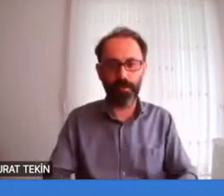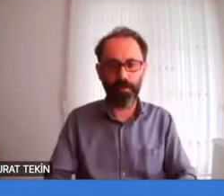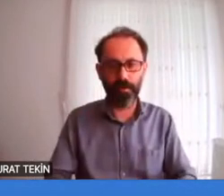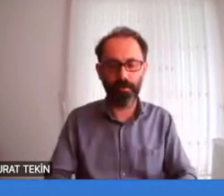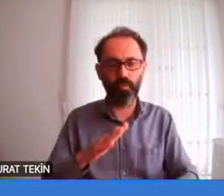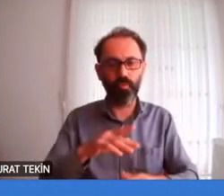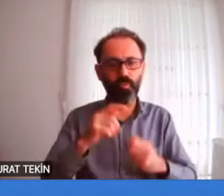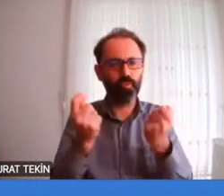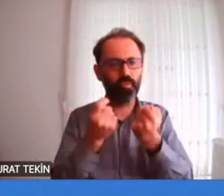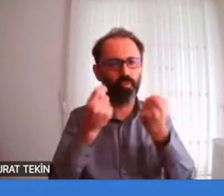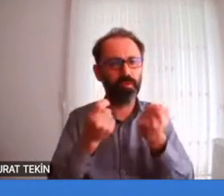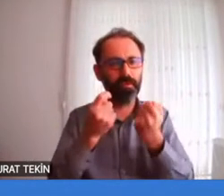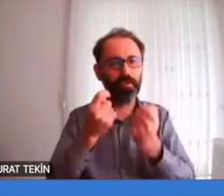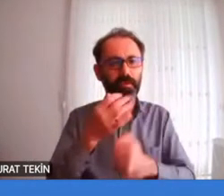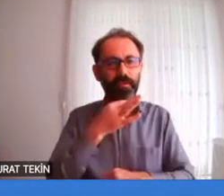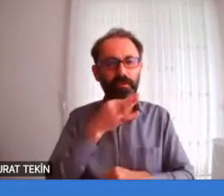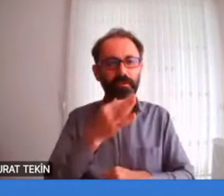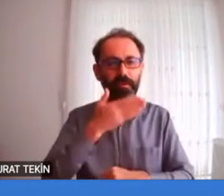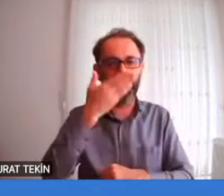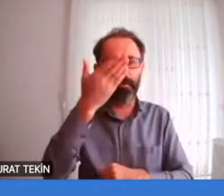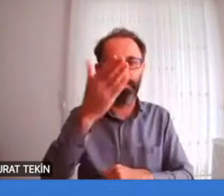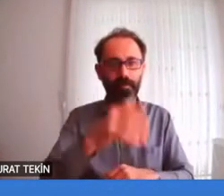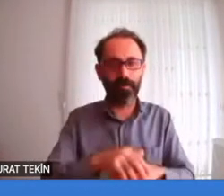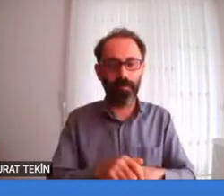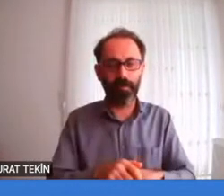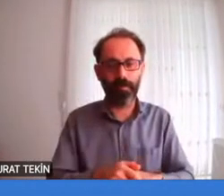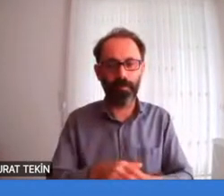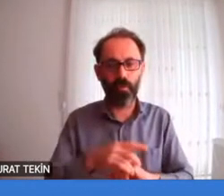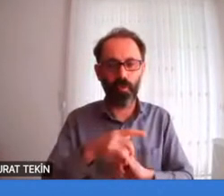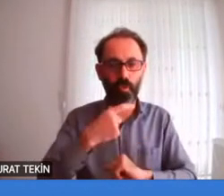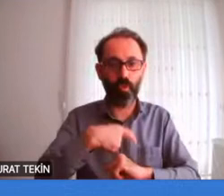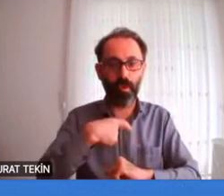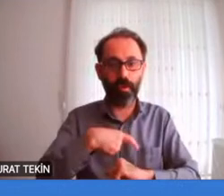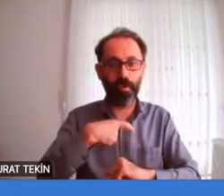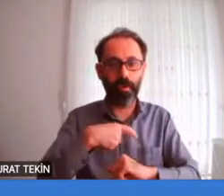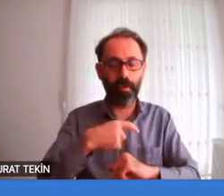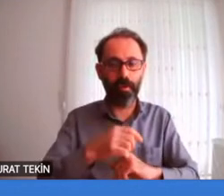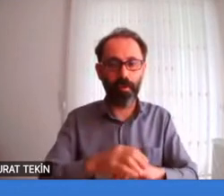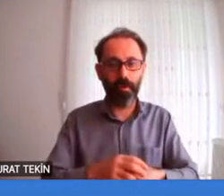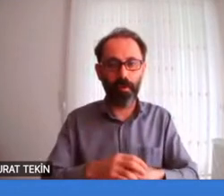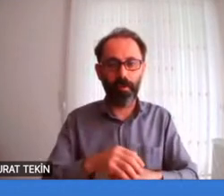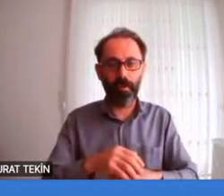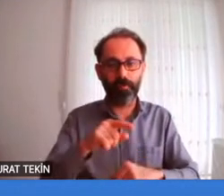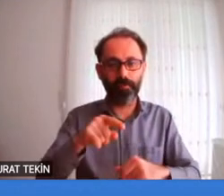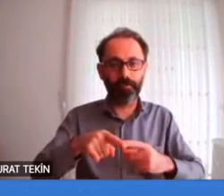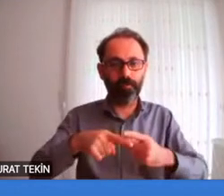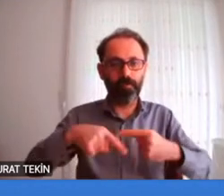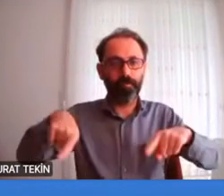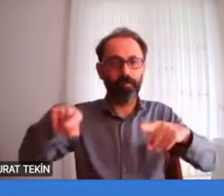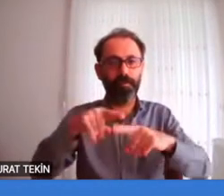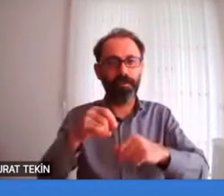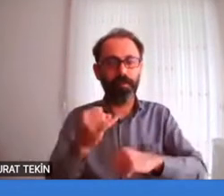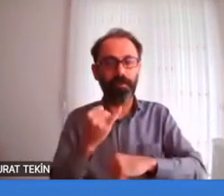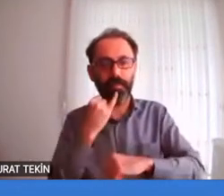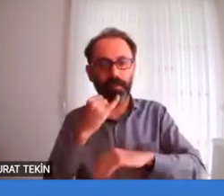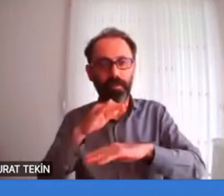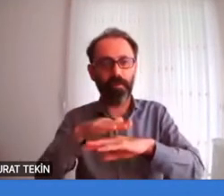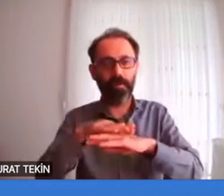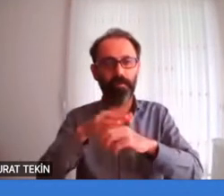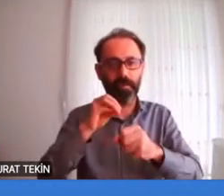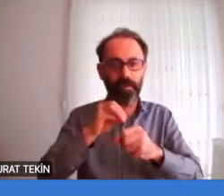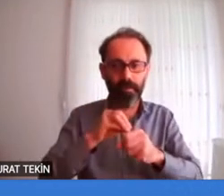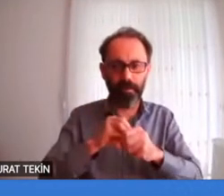çalışanlarına çok teşekkür ediyoruz bu etkinliğe. Bizimle birlikte bir paylaşım olarak olacak. Federasyon başkanımıza